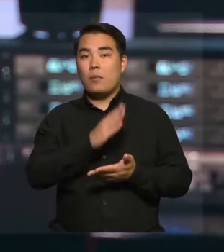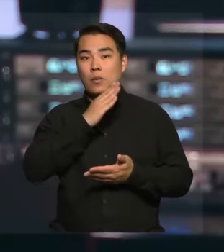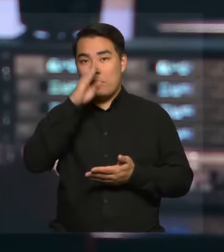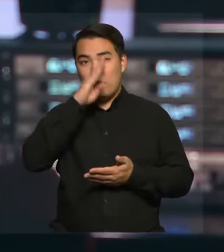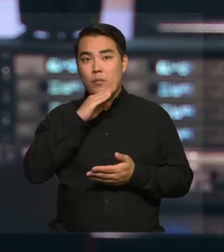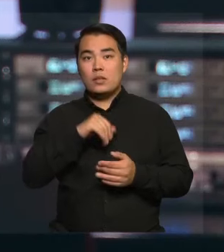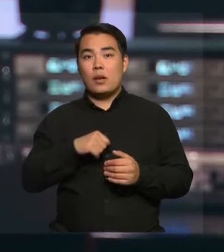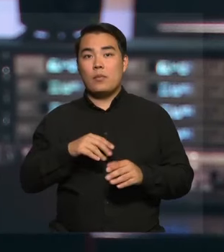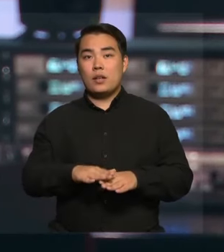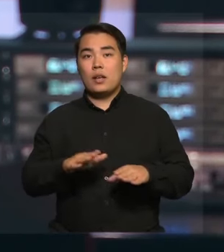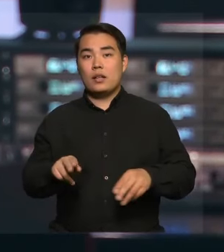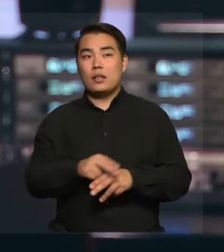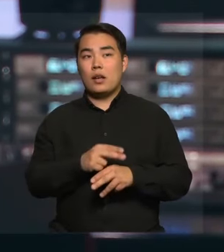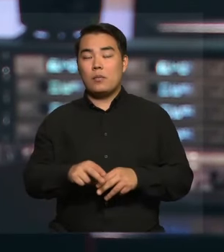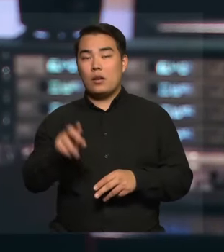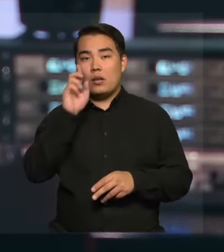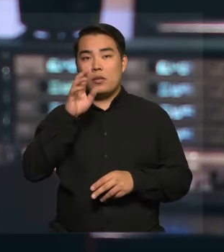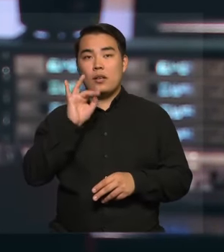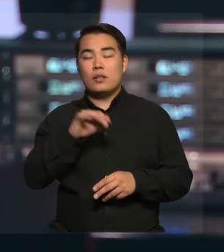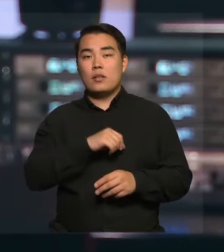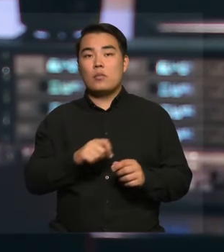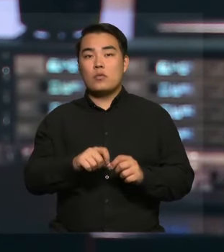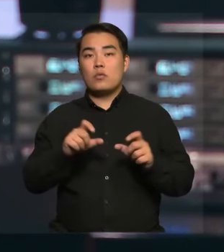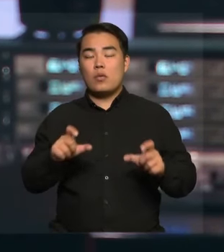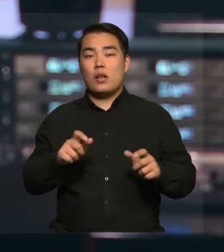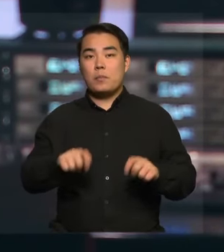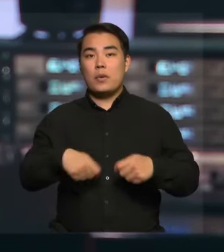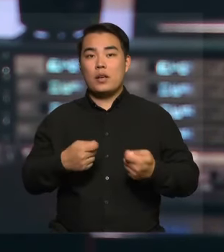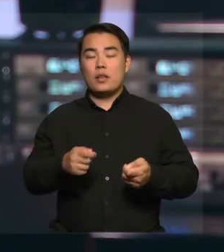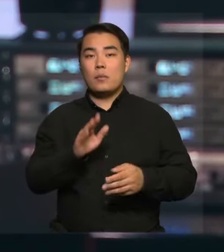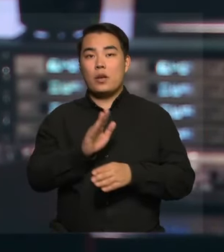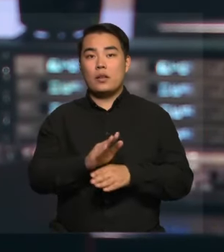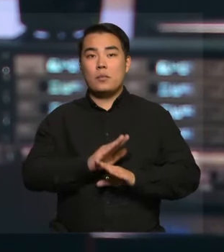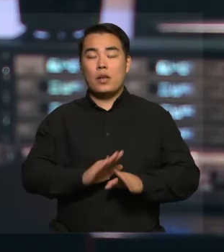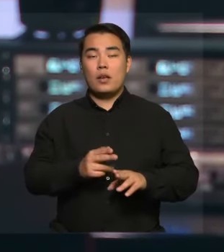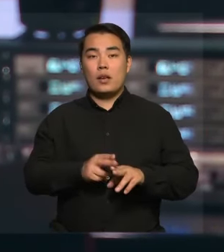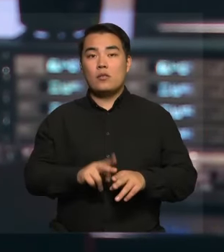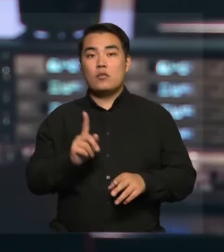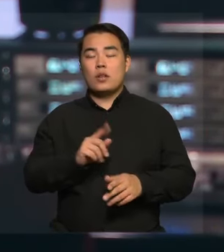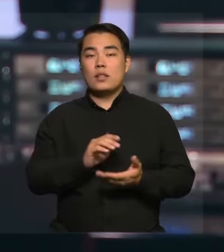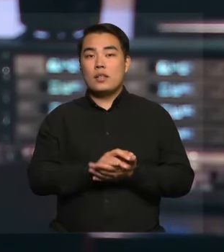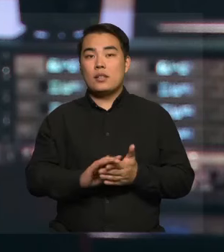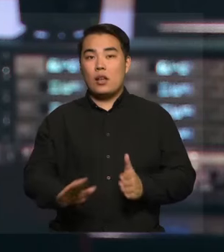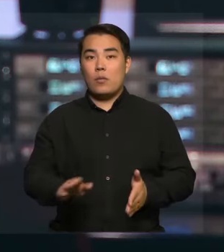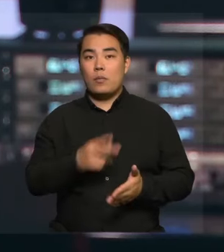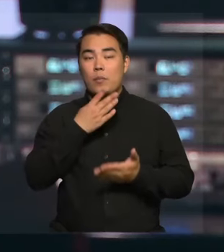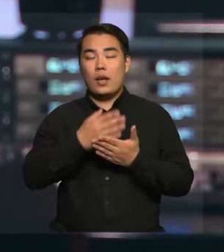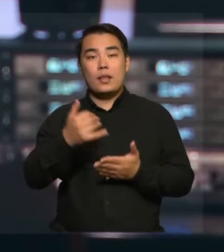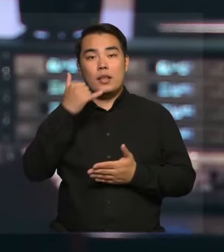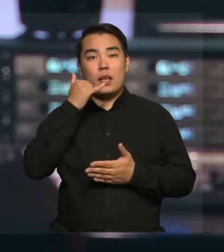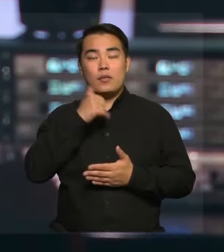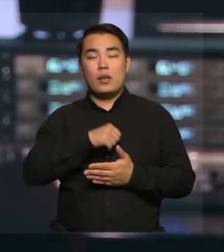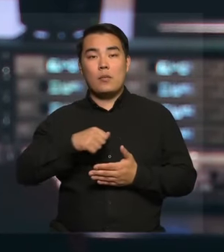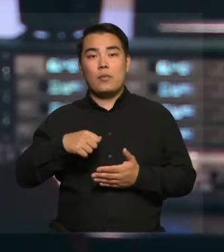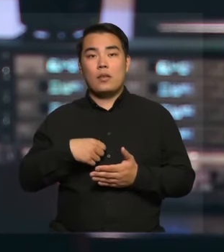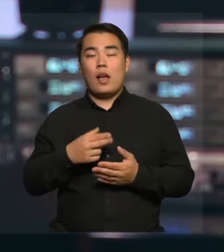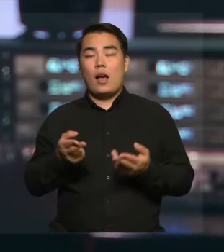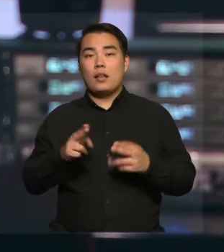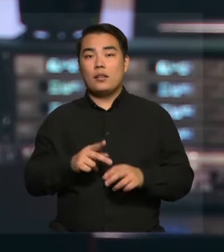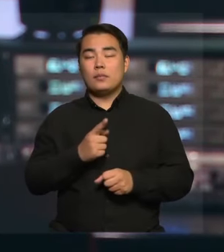бала тәрбиесін мемлекетке және мектепке ысыра салмауы керек. Оң-солын танымайтын балғындарды гаджеттердің құрсауында